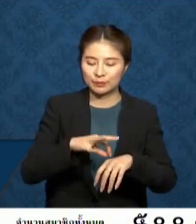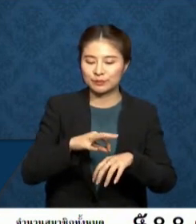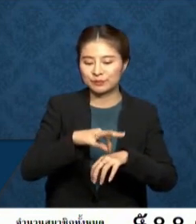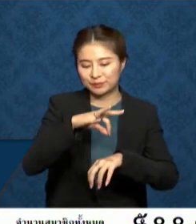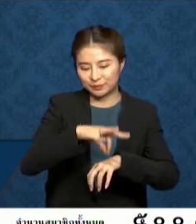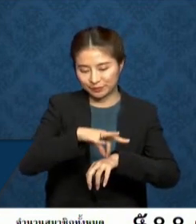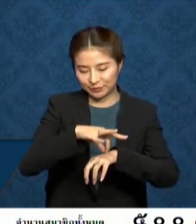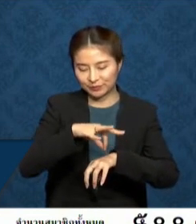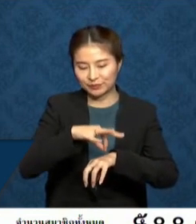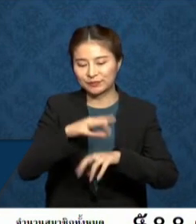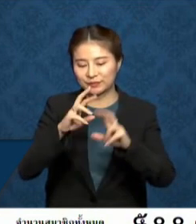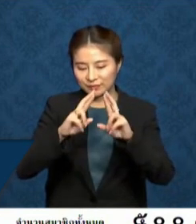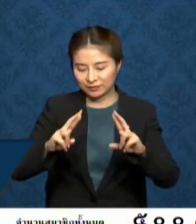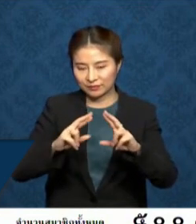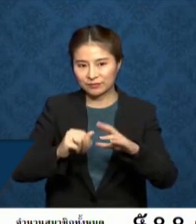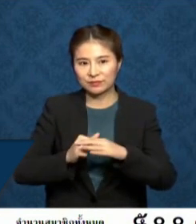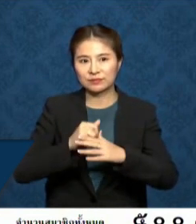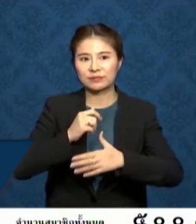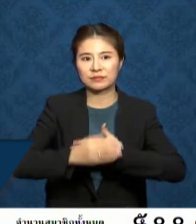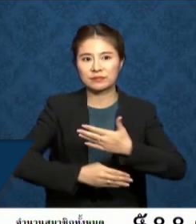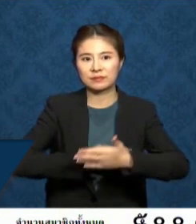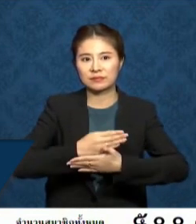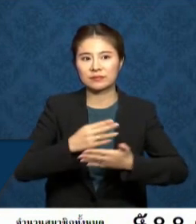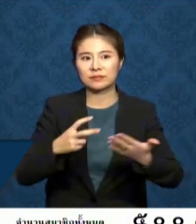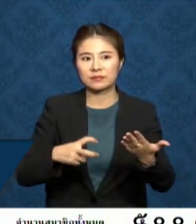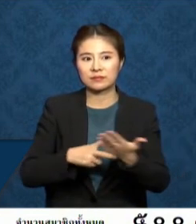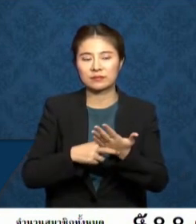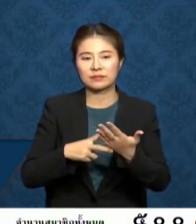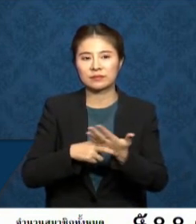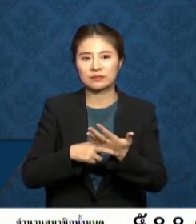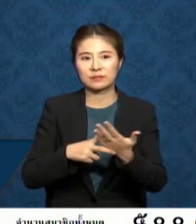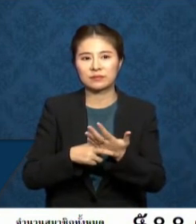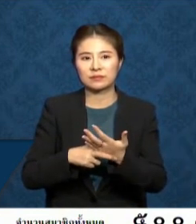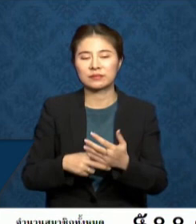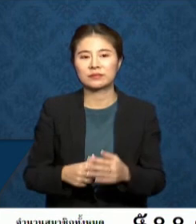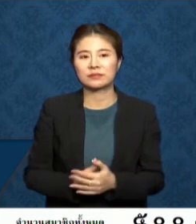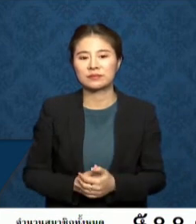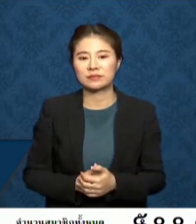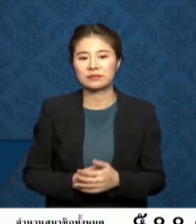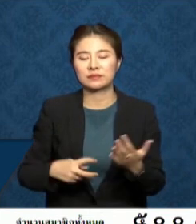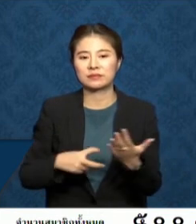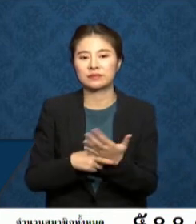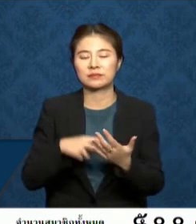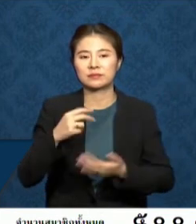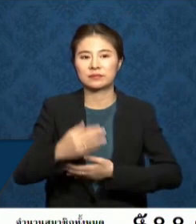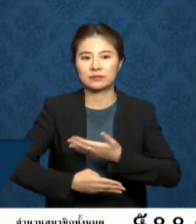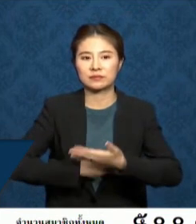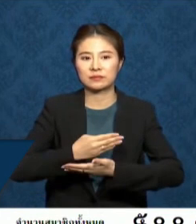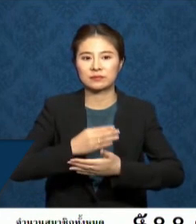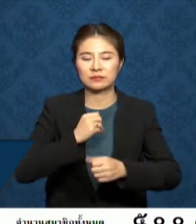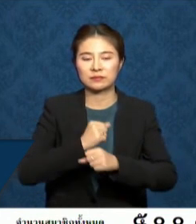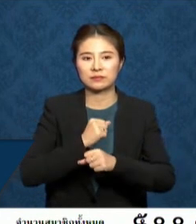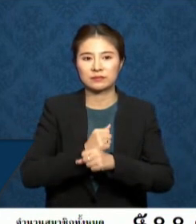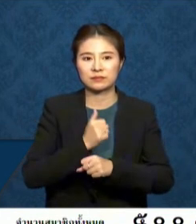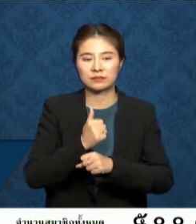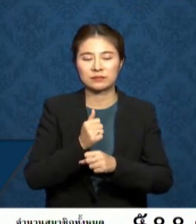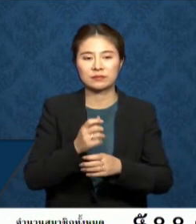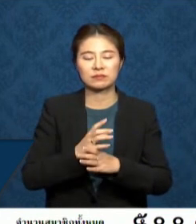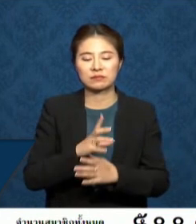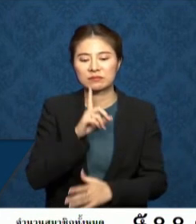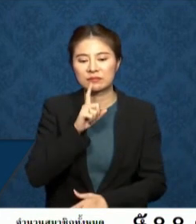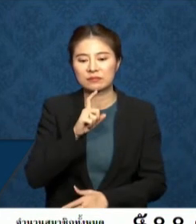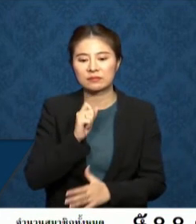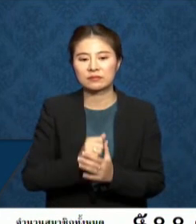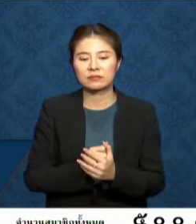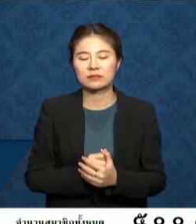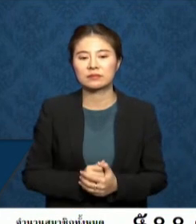าอยู่ในแอปและสามารถจำหน่ายบัตรตั๋วเข้าได้ในแอปนะครับก็ต้องย้อนถามไปครับว่า